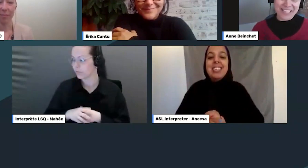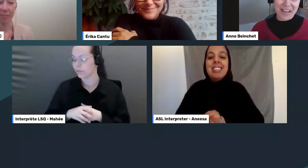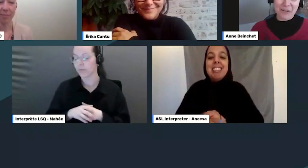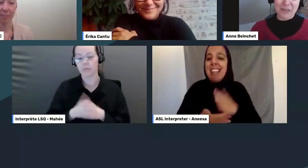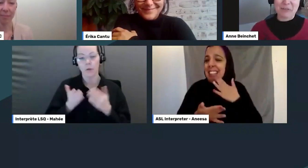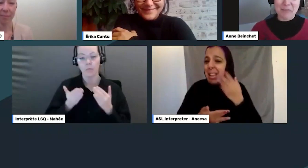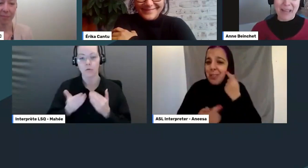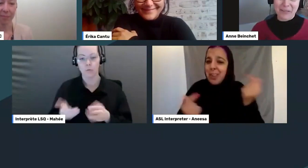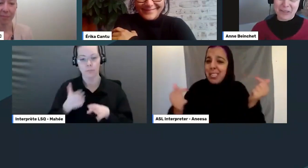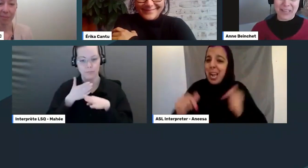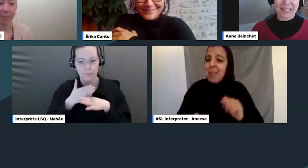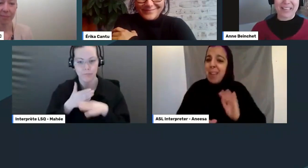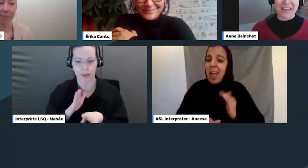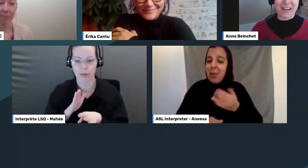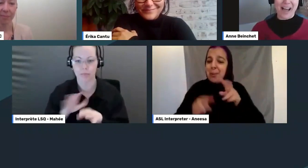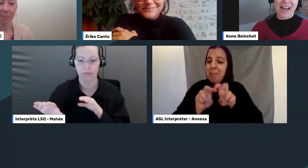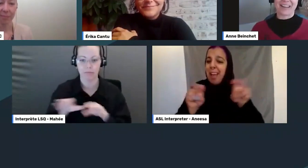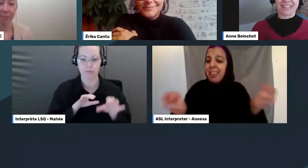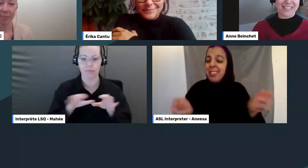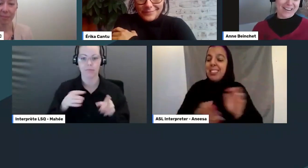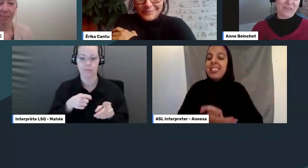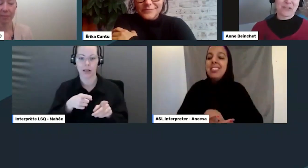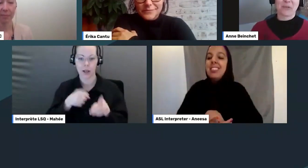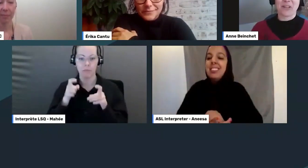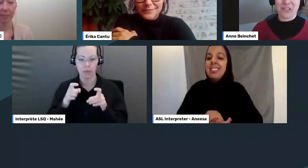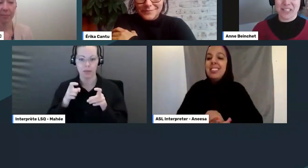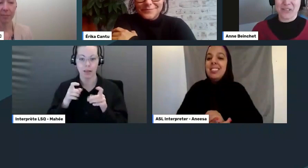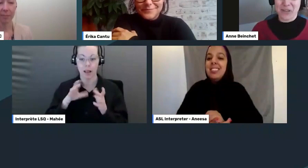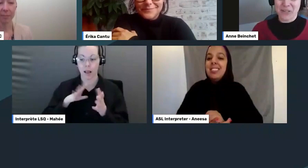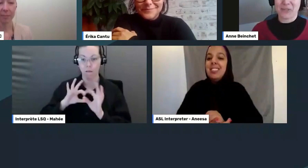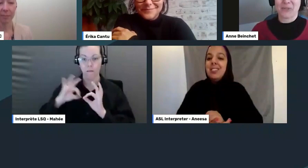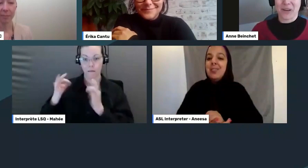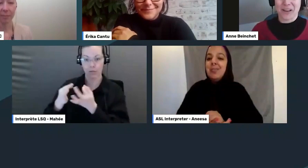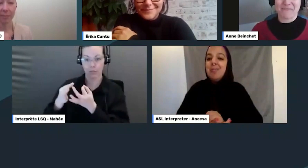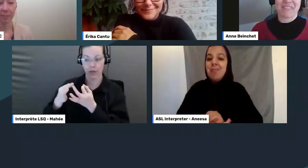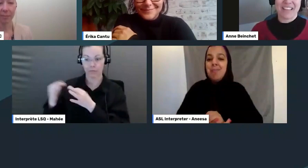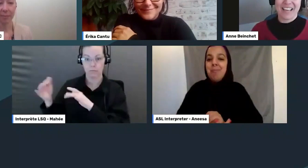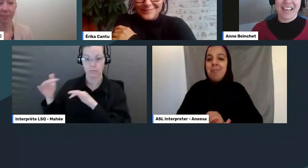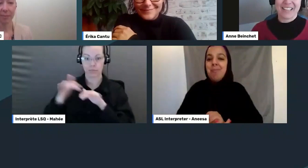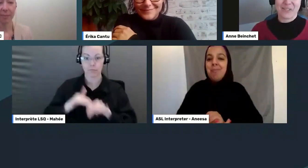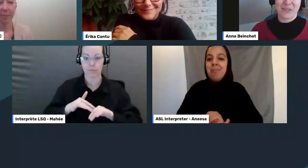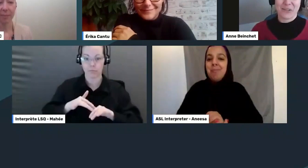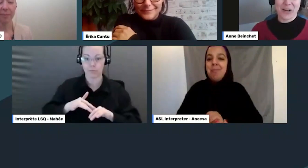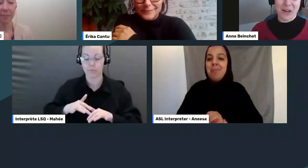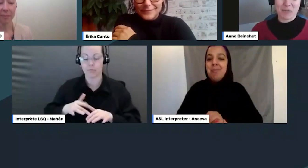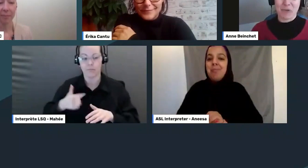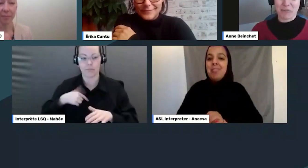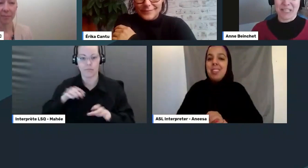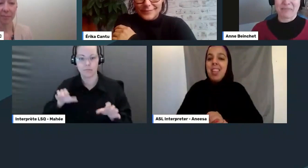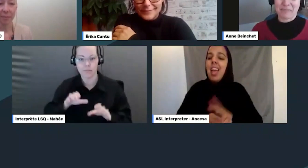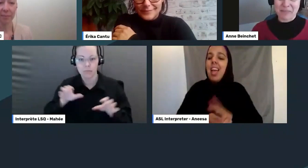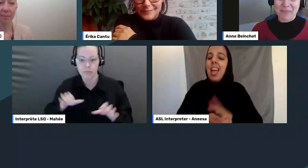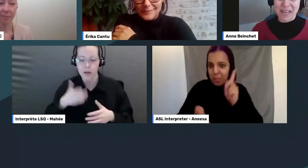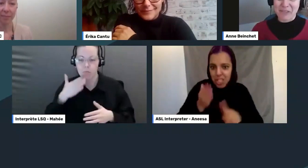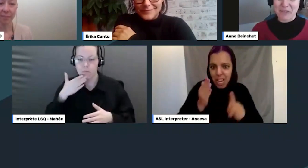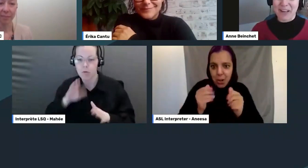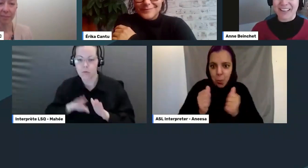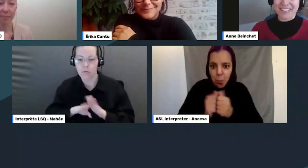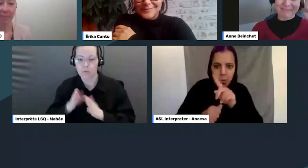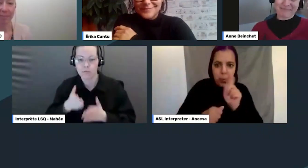panel. Et donc, je vais vérifier avec toutes les questions et essayer de répondre à toutes vos questions. Au revoir tout le monde.